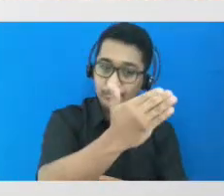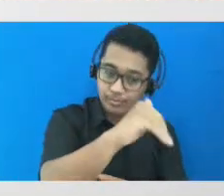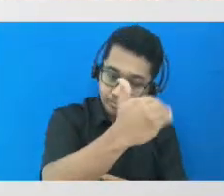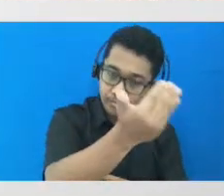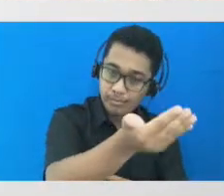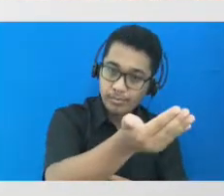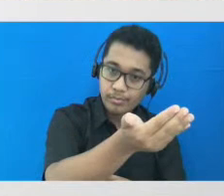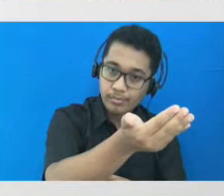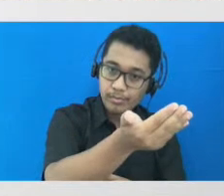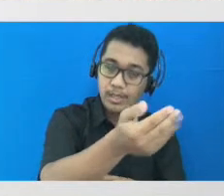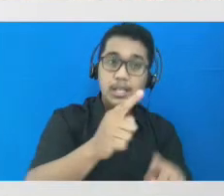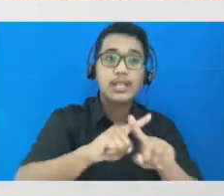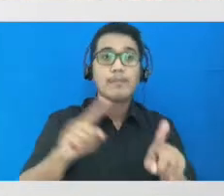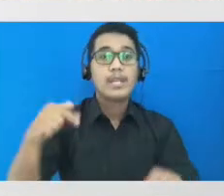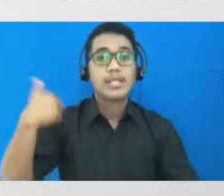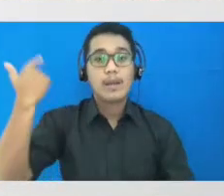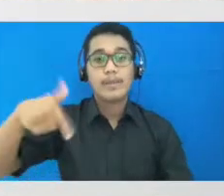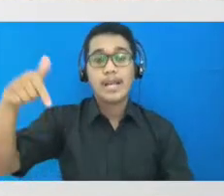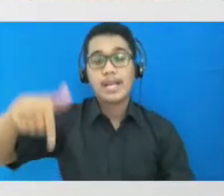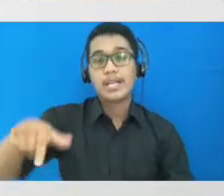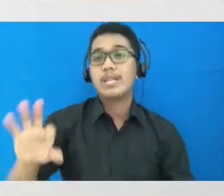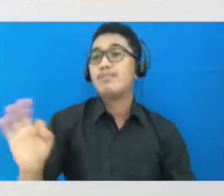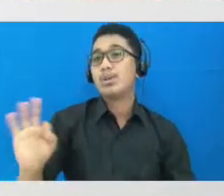direncanakan, tetapi sampai hari ini belum